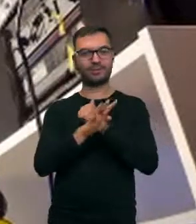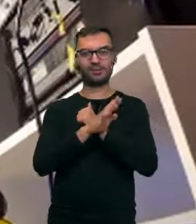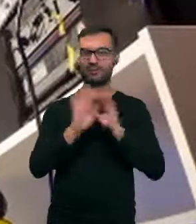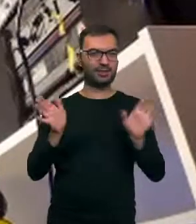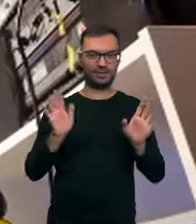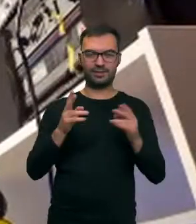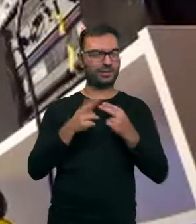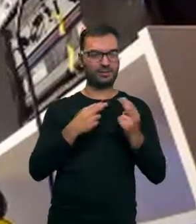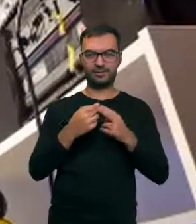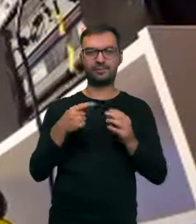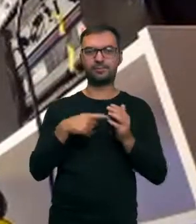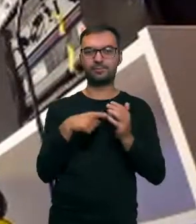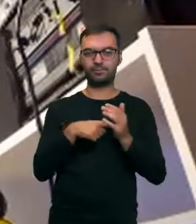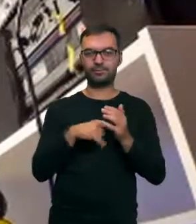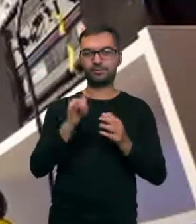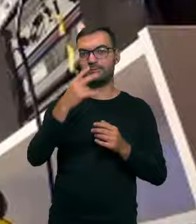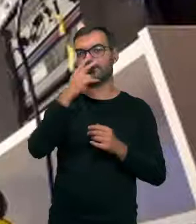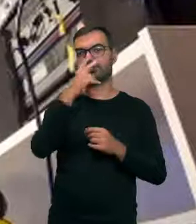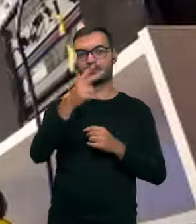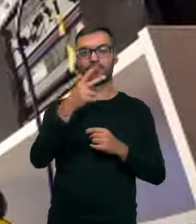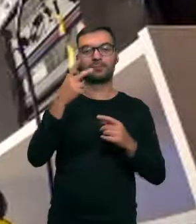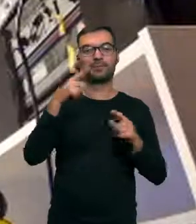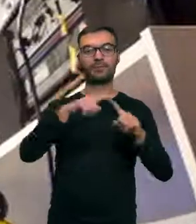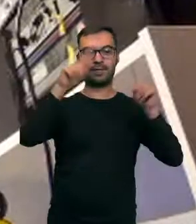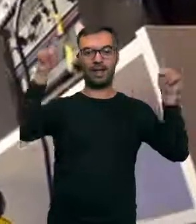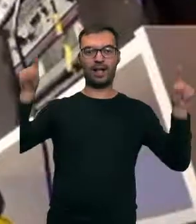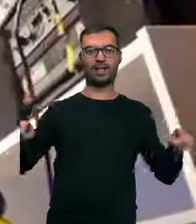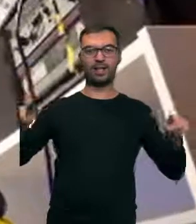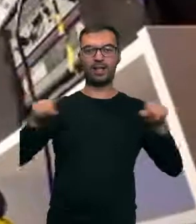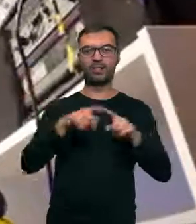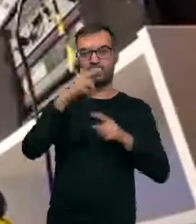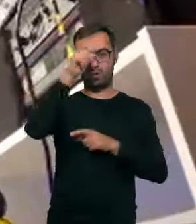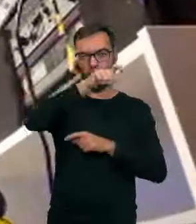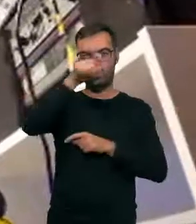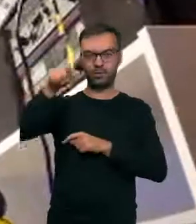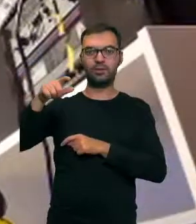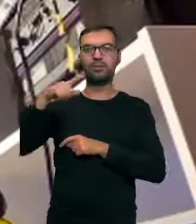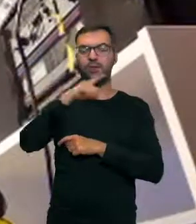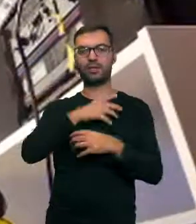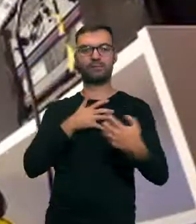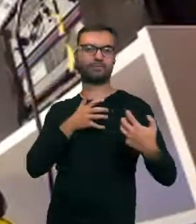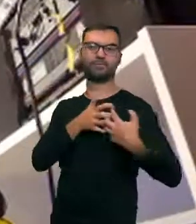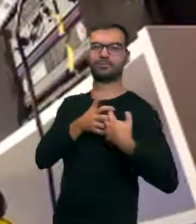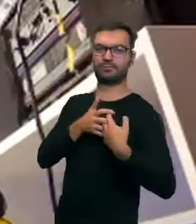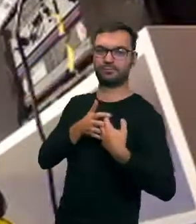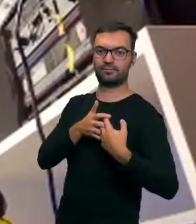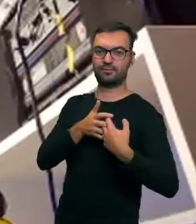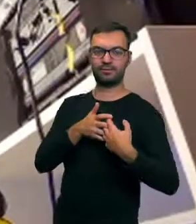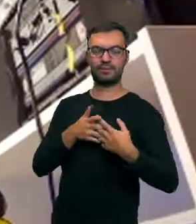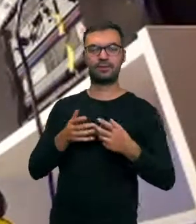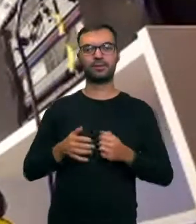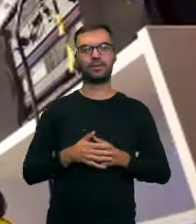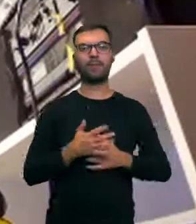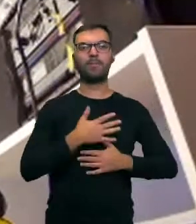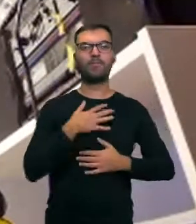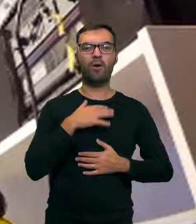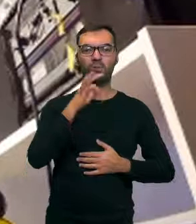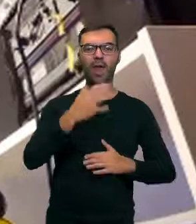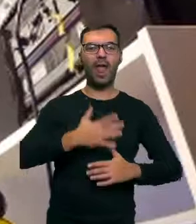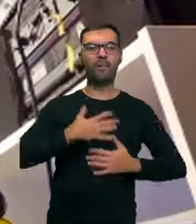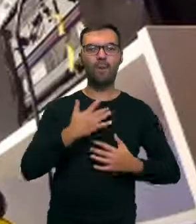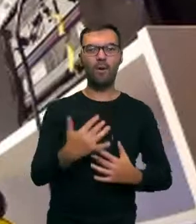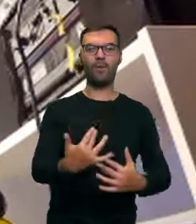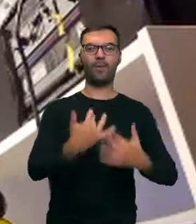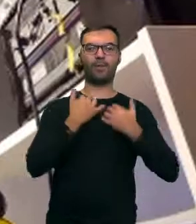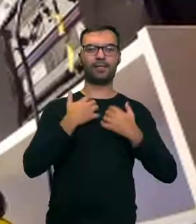nie, to jednak jak widzi na ekranie tych ludzi, to potrafi się z nimi utożsamić, poczuć ich emocje